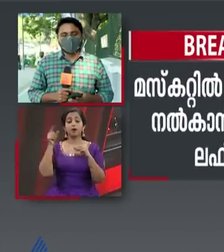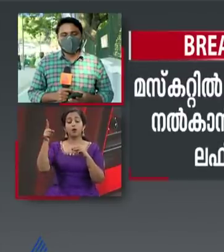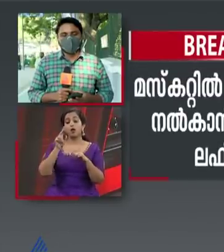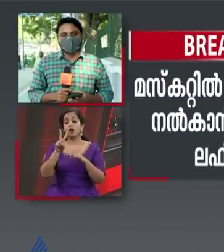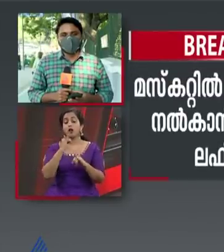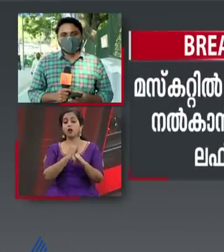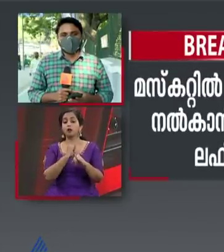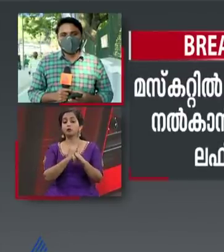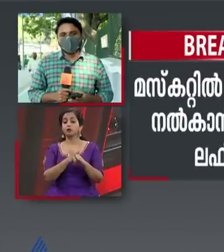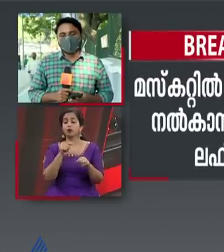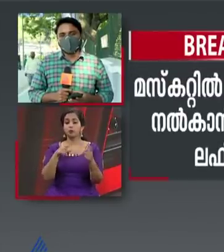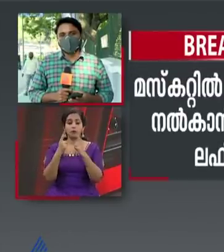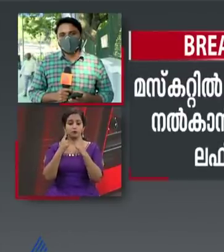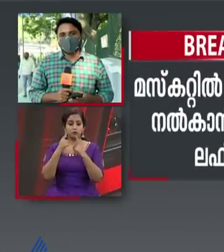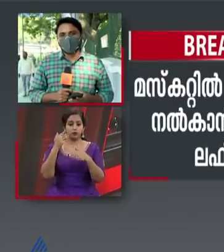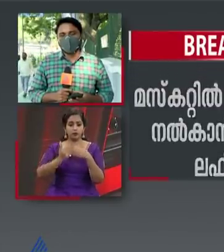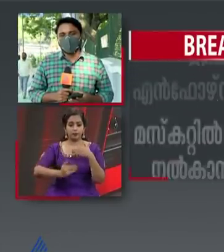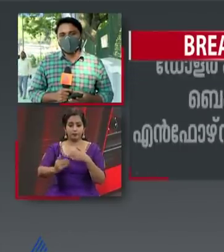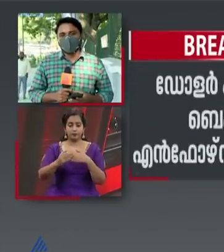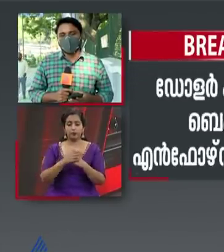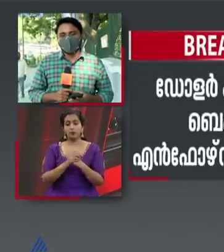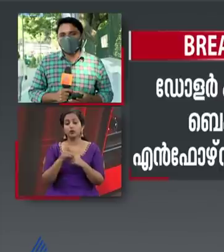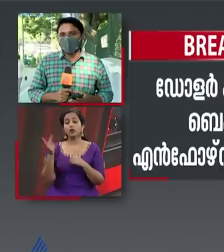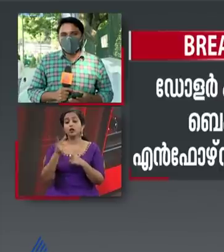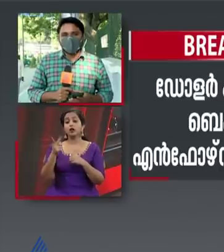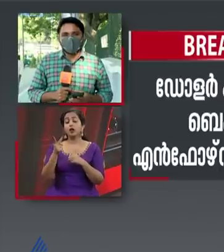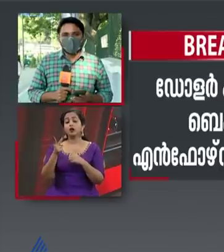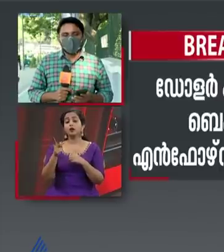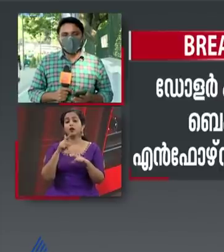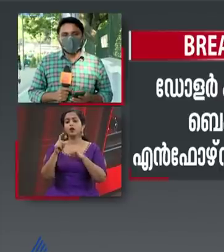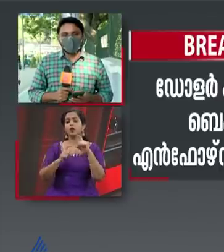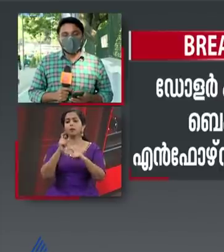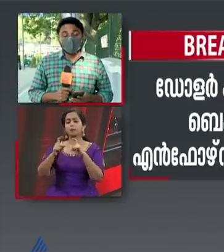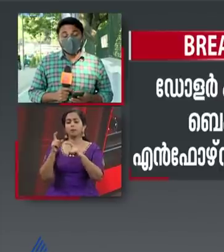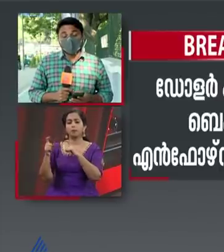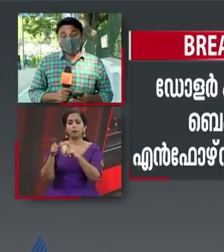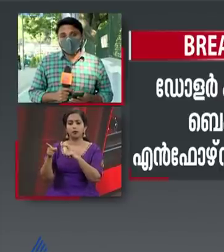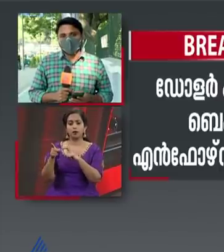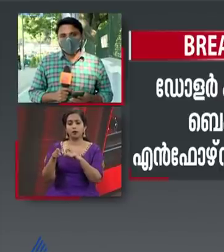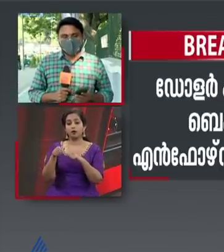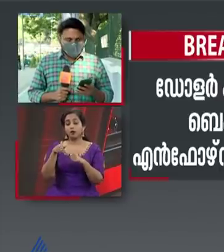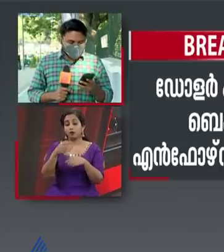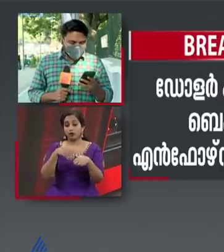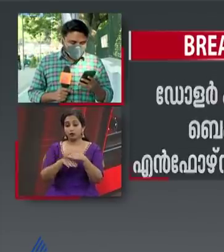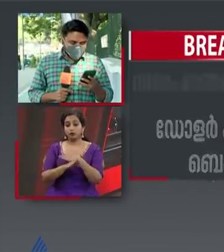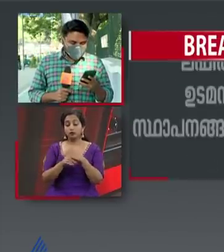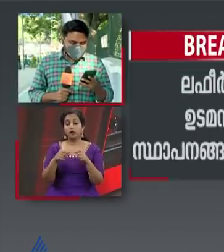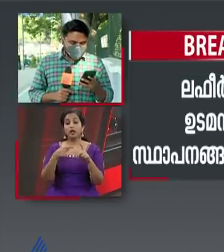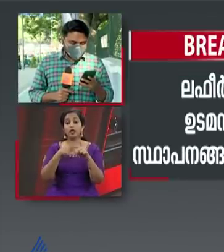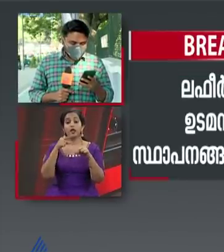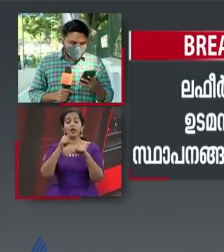പരിശോധന പുരോഗമിക്കുന്നത്. ഇത് ഈ 2 സ്ഥാപനങ്ങളും EduLink എന്ന ഒരു വിദ്യാഭ്യാസ സ്ഥാപനത്തിൻ്റെ